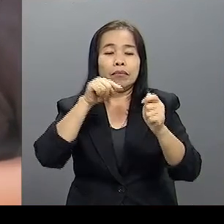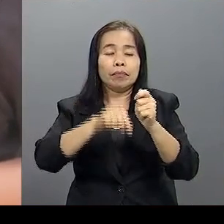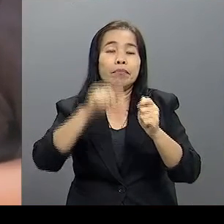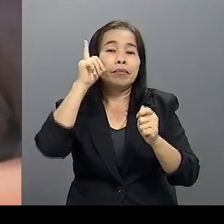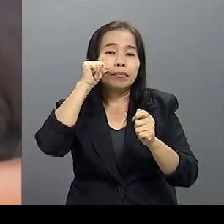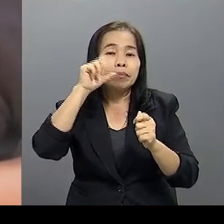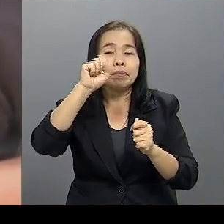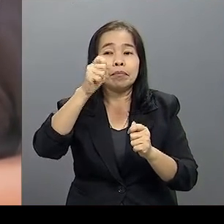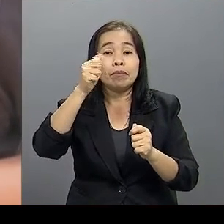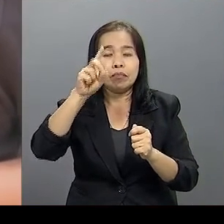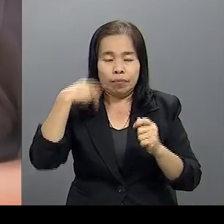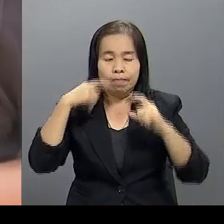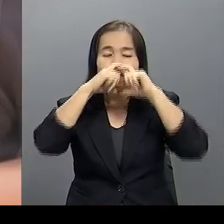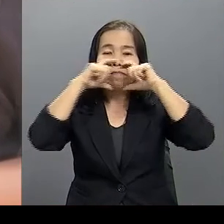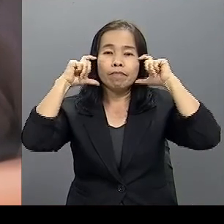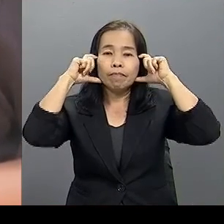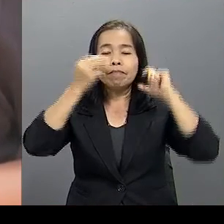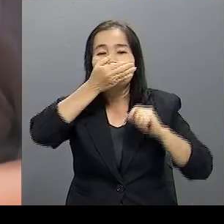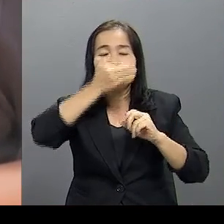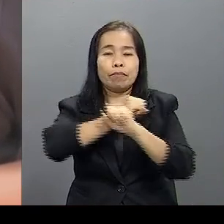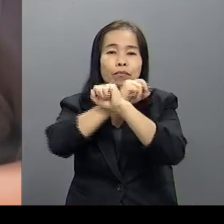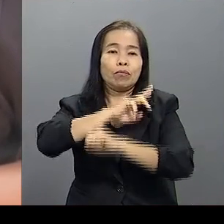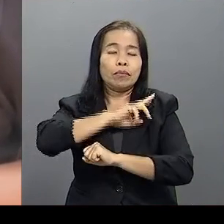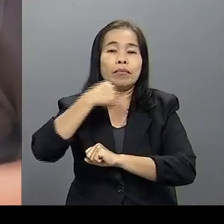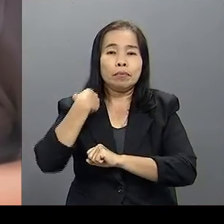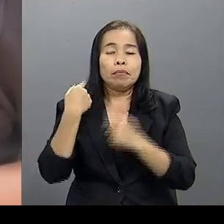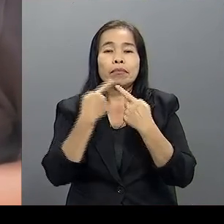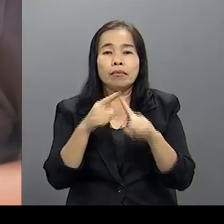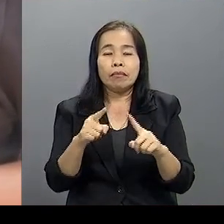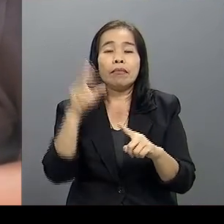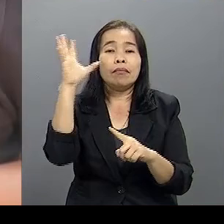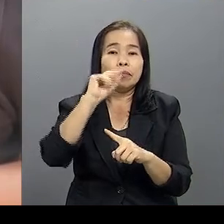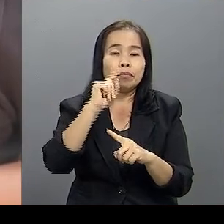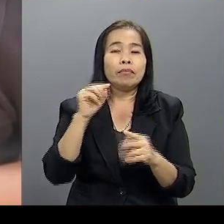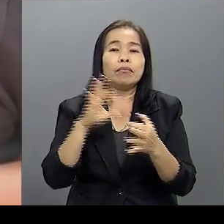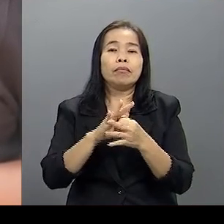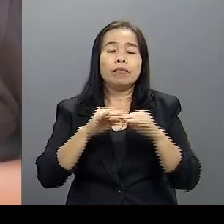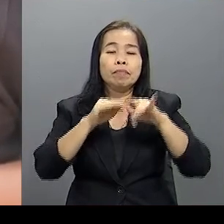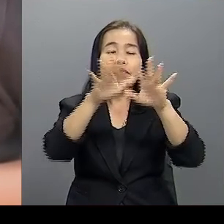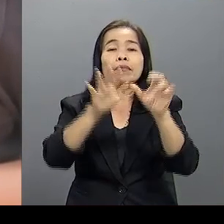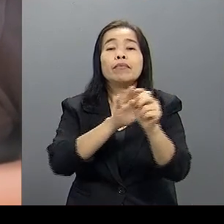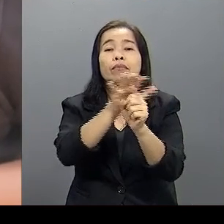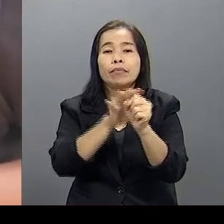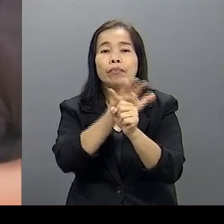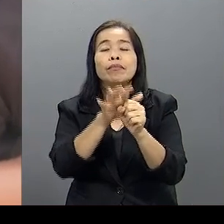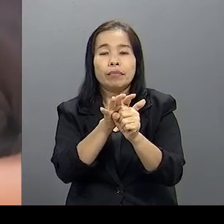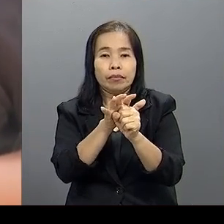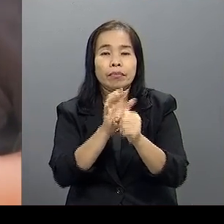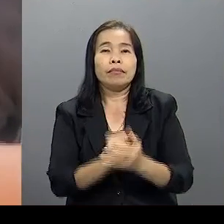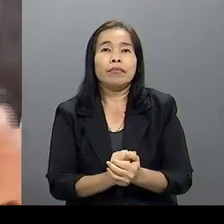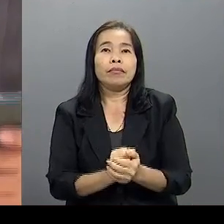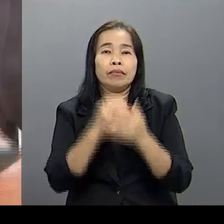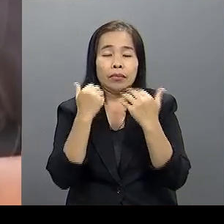ดวยการสวมใ่หน้ากกนมยแต่เป็การป้องกันตัวเอง ...ากการแพราบาดของเช้อไรัฐโฎ whereas-19ซึ่งหน้าณะนี้โ